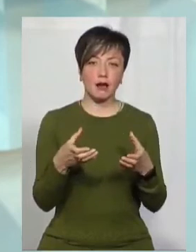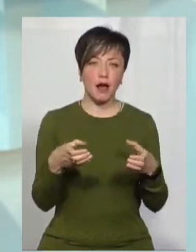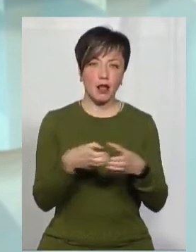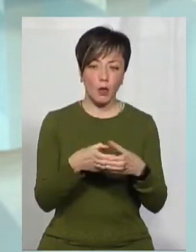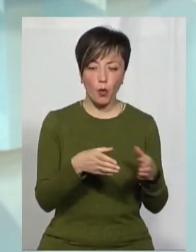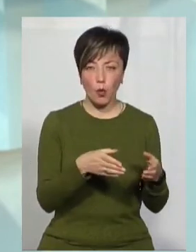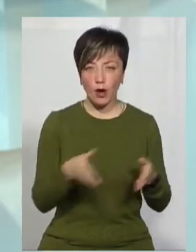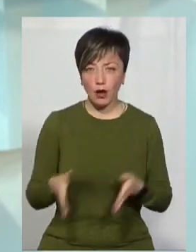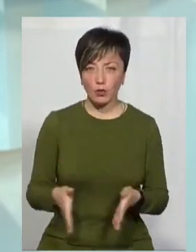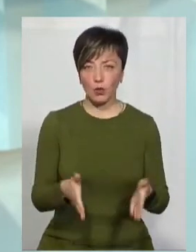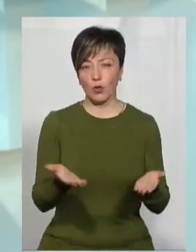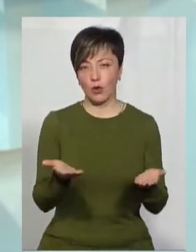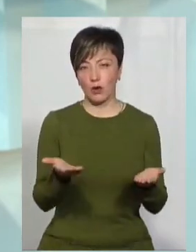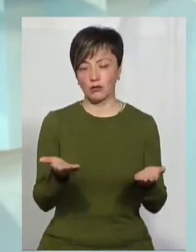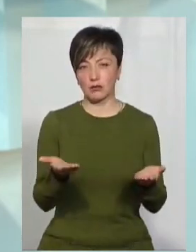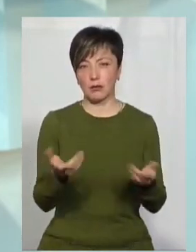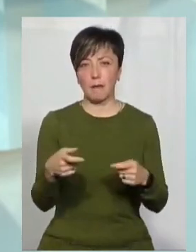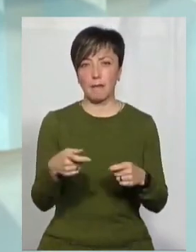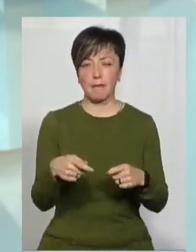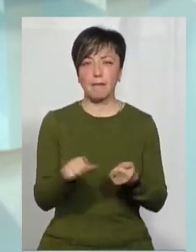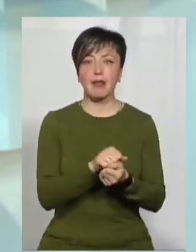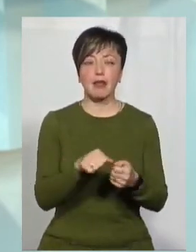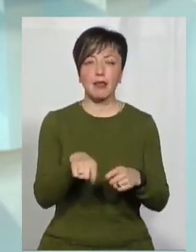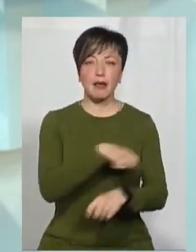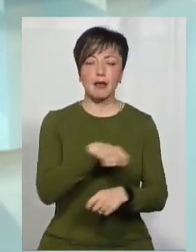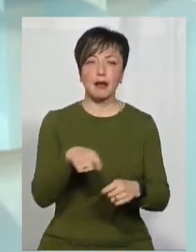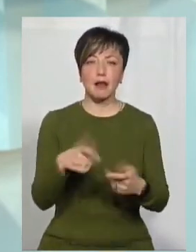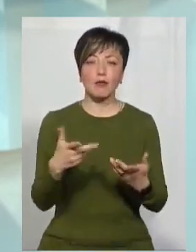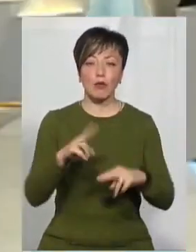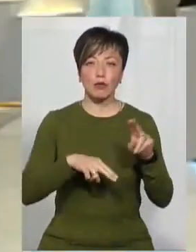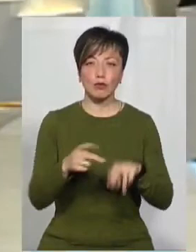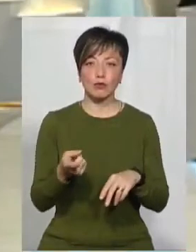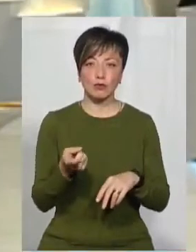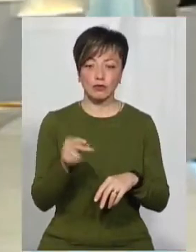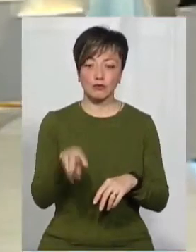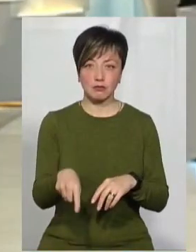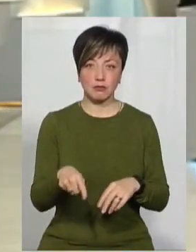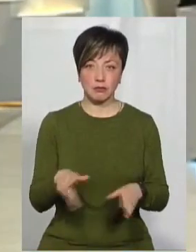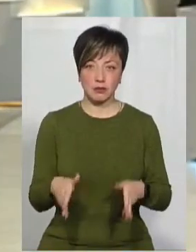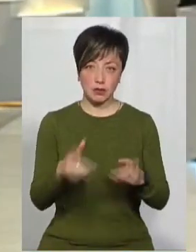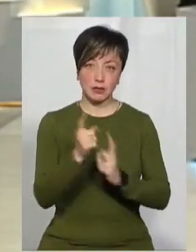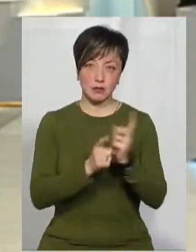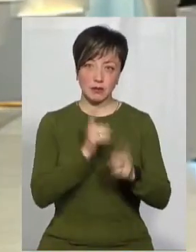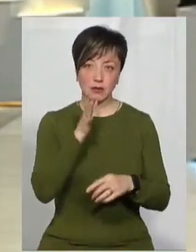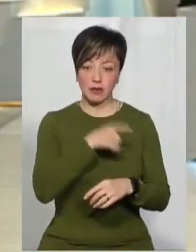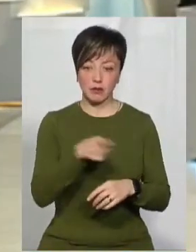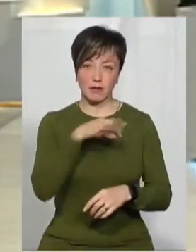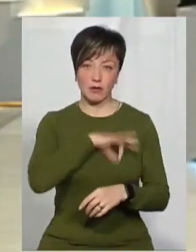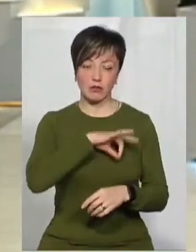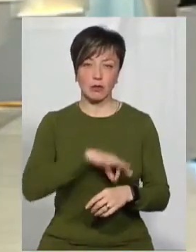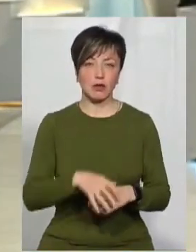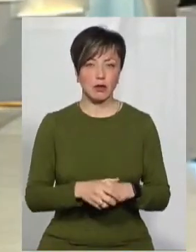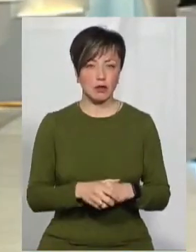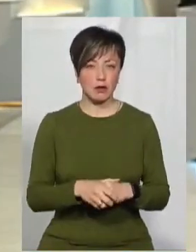і, скажімо так, матеріал, з якої побудований дорога. Відповідно від цього, якби, змінюється і гарантійний термін. А те,